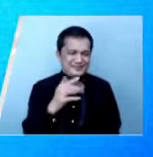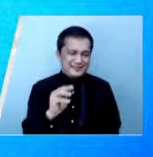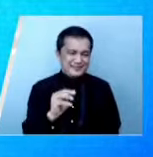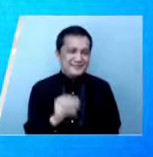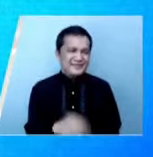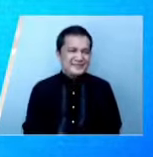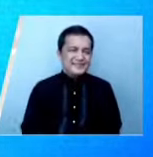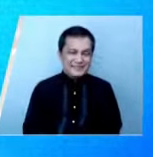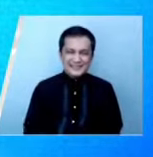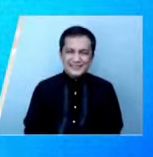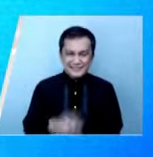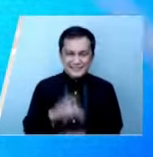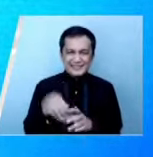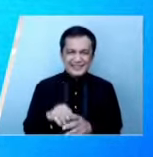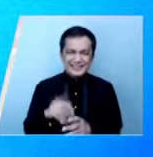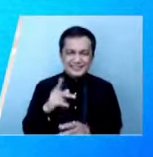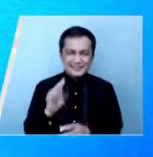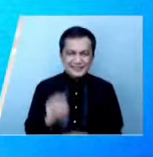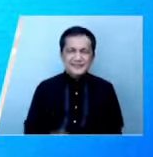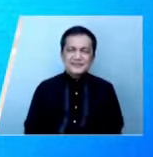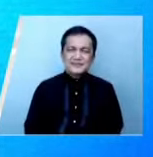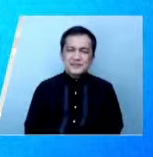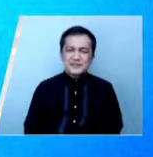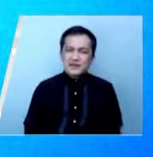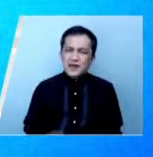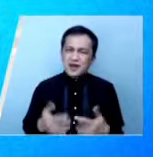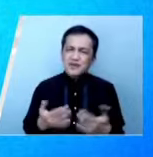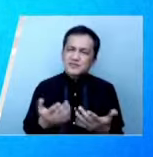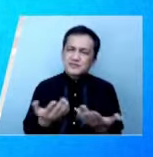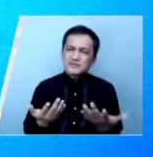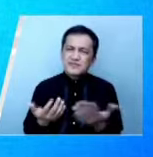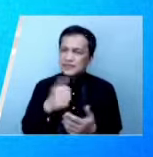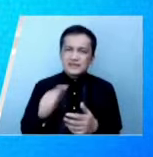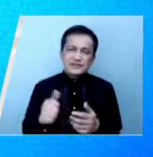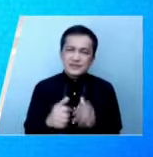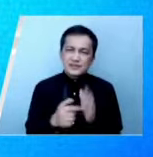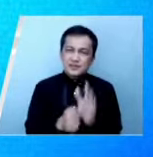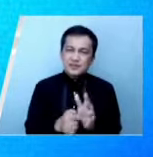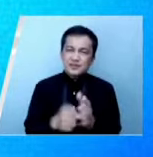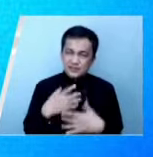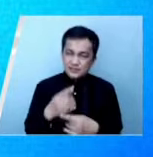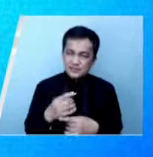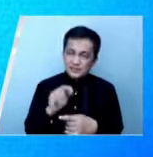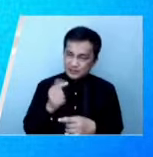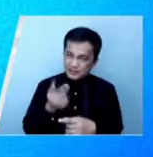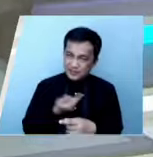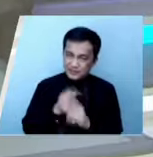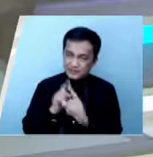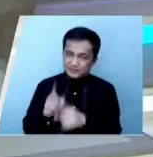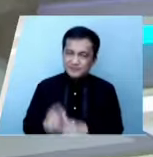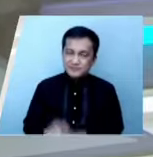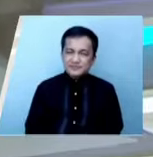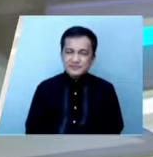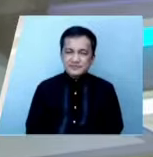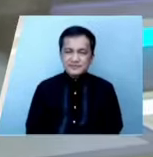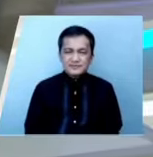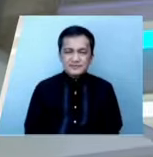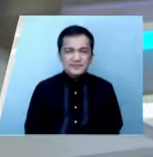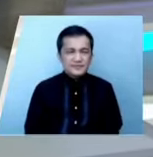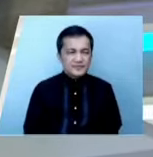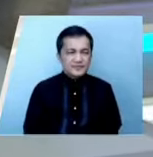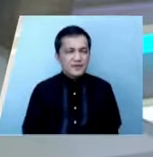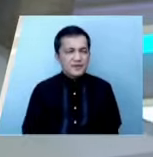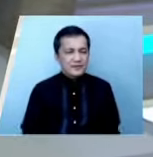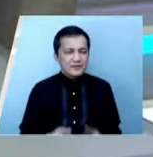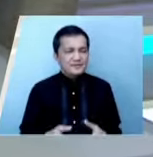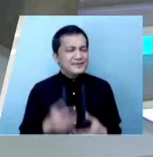na natin si Kuya. All right, how about any show that you're interested in guesting in here? Sobrang saya ko nakapag 24